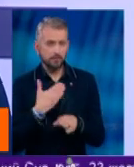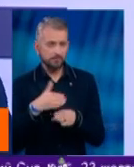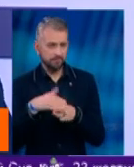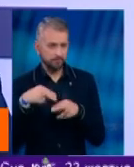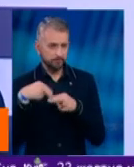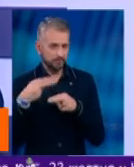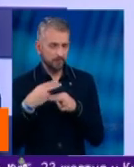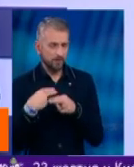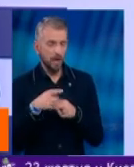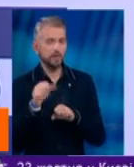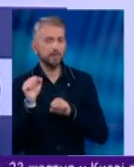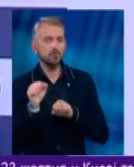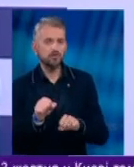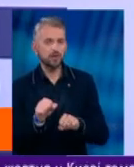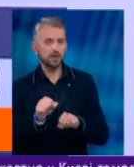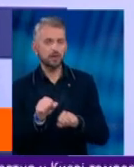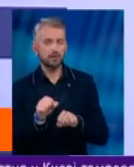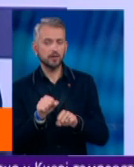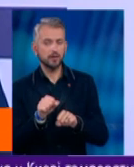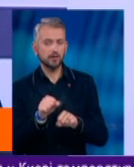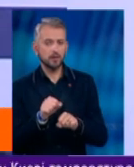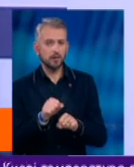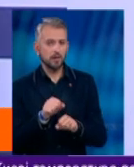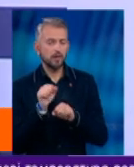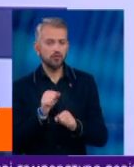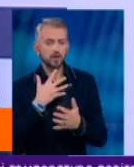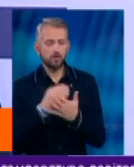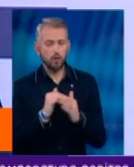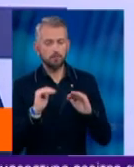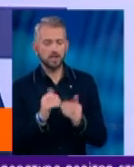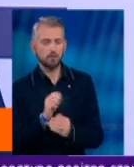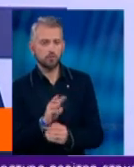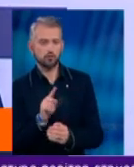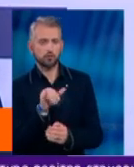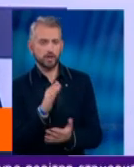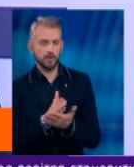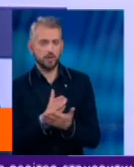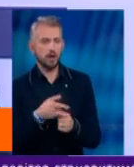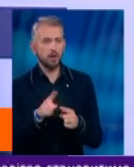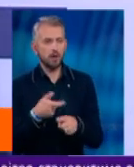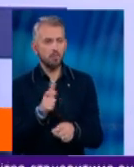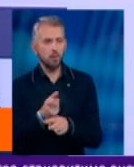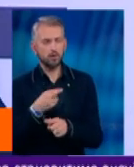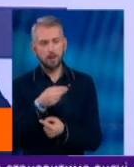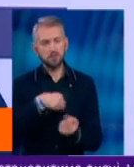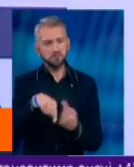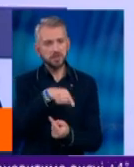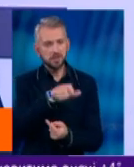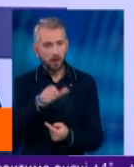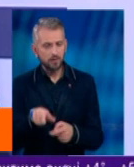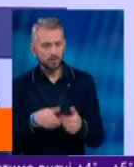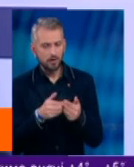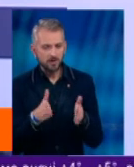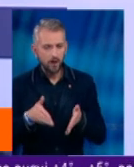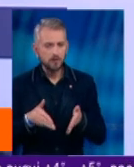то есть они защищены, скажем, тот свой минимум, который они имеют. То есть это более, скажем, для предпринимателей открывает